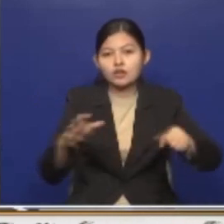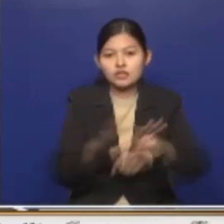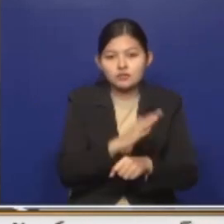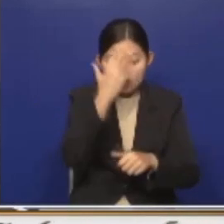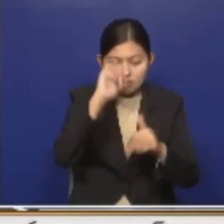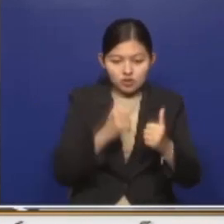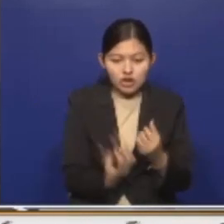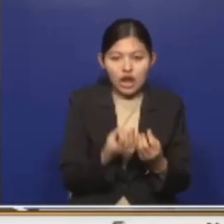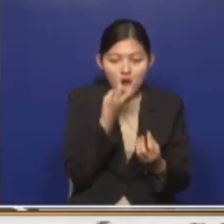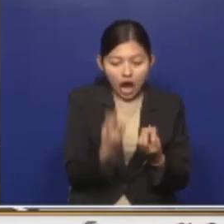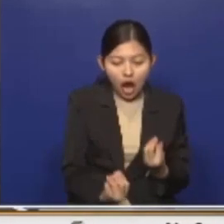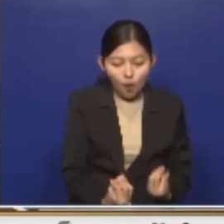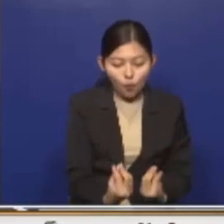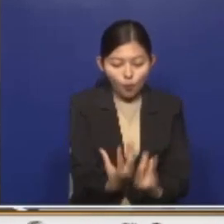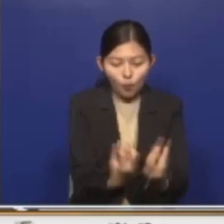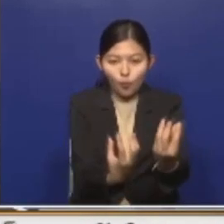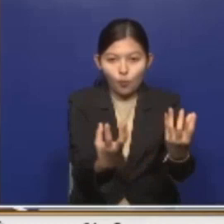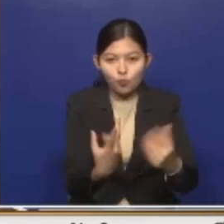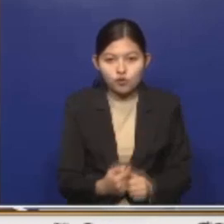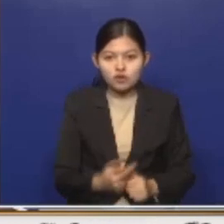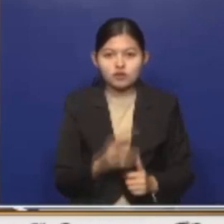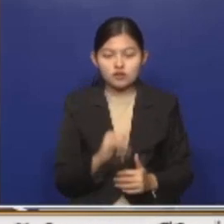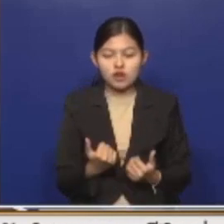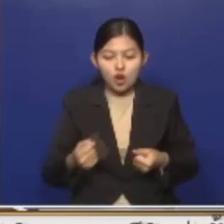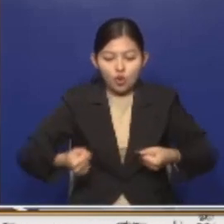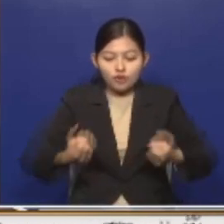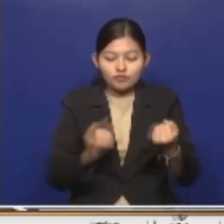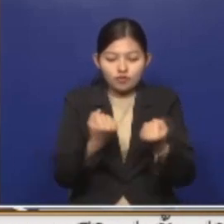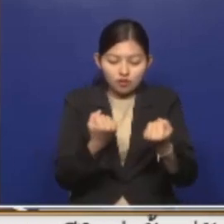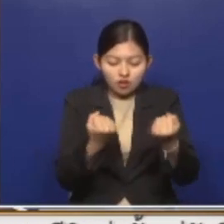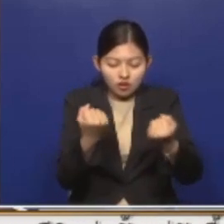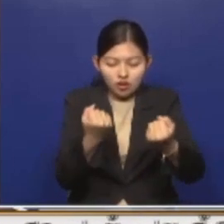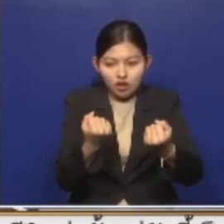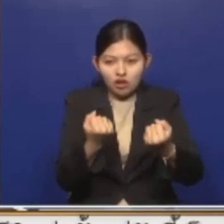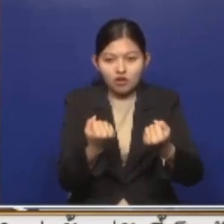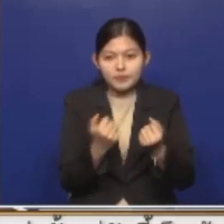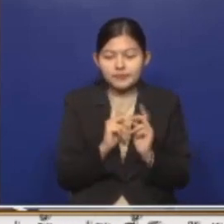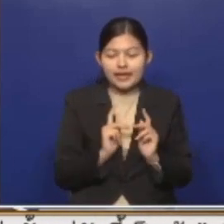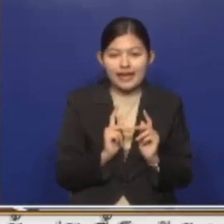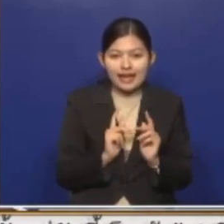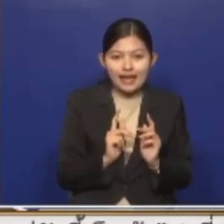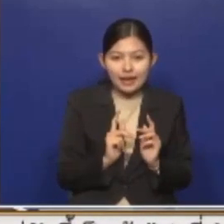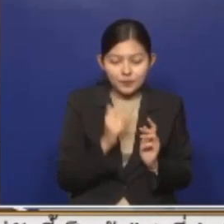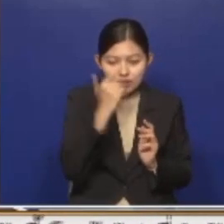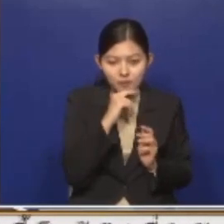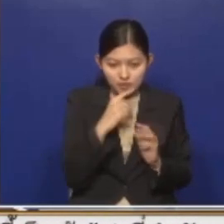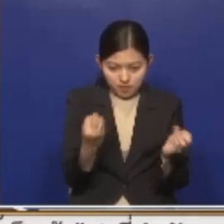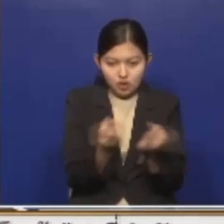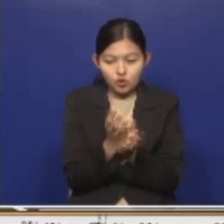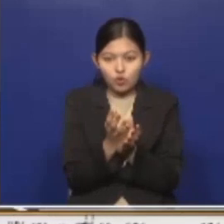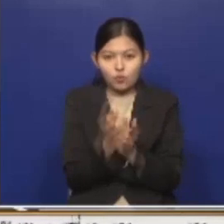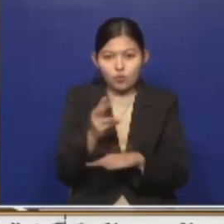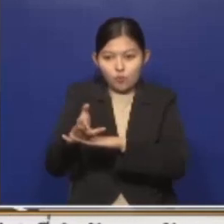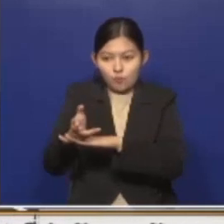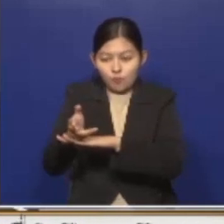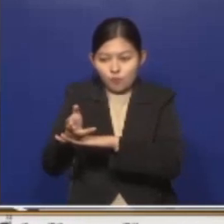กแล้วกำลังเกี่ยวข้าวรถไม่กล้าเข้ามาครับเพราะเคยมีเหตุเกิดลูกกระสุนไปโ